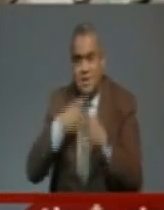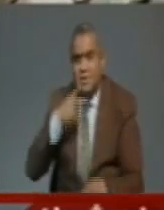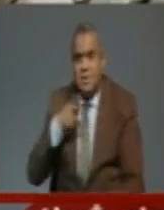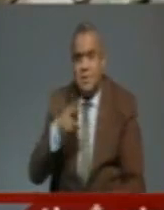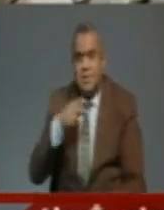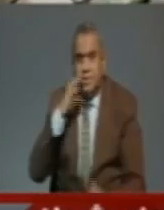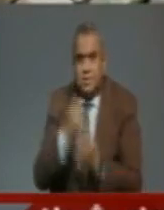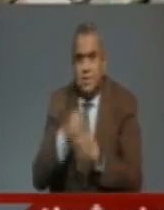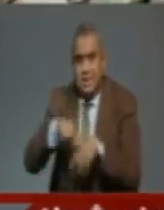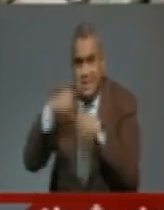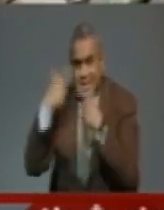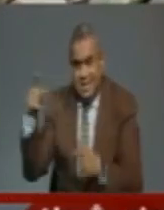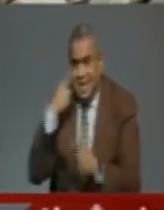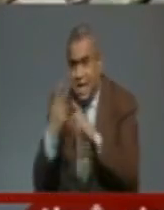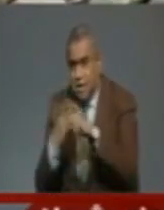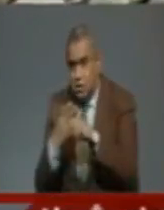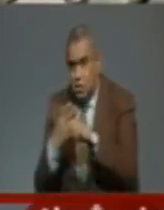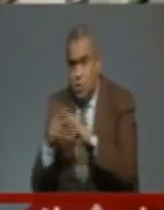زي